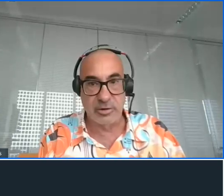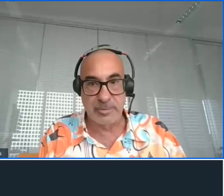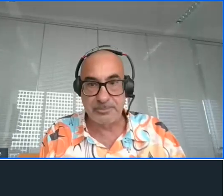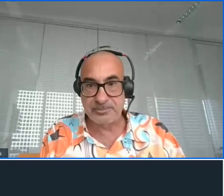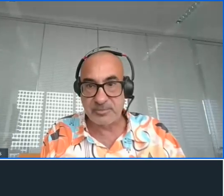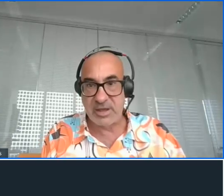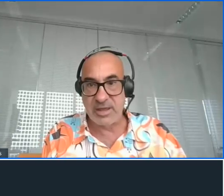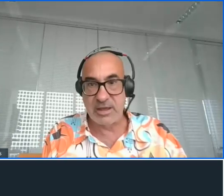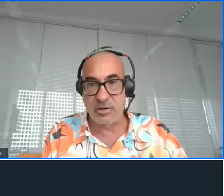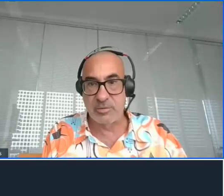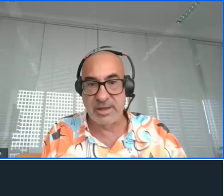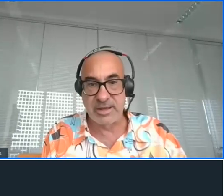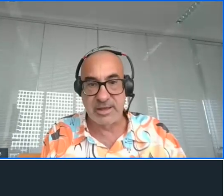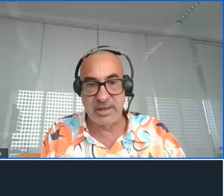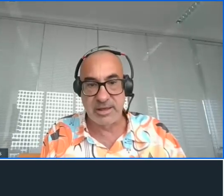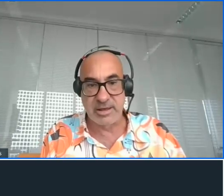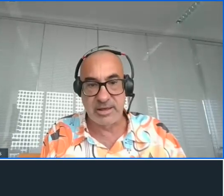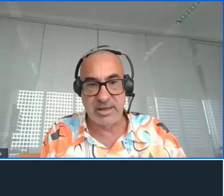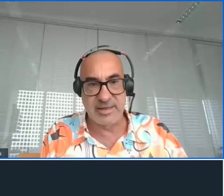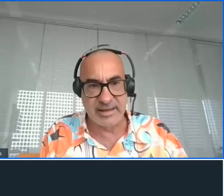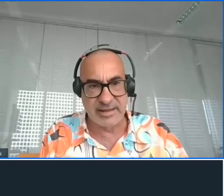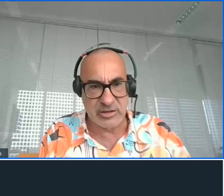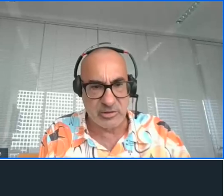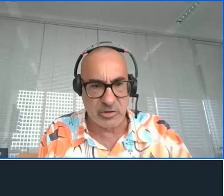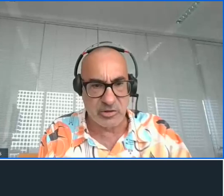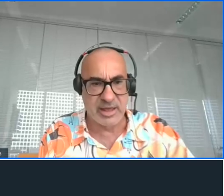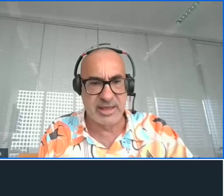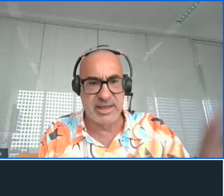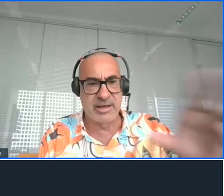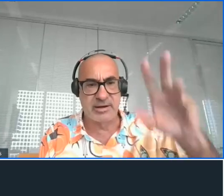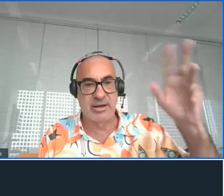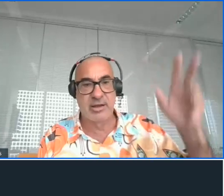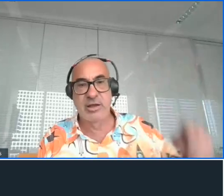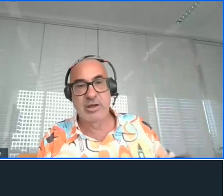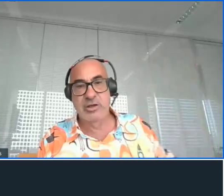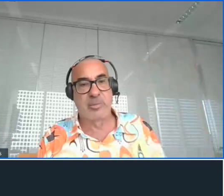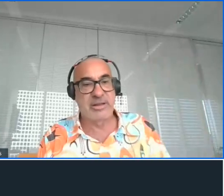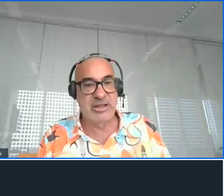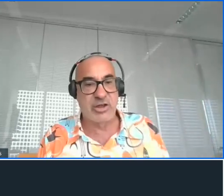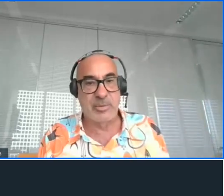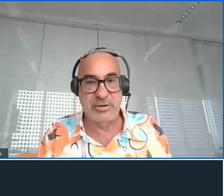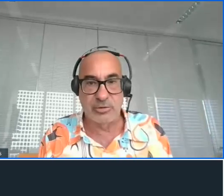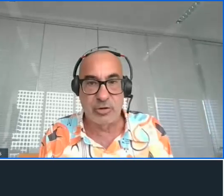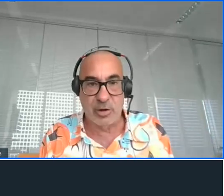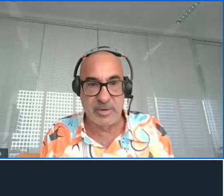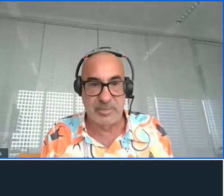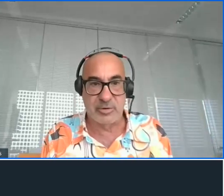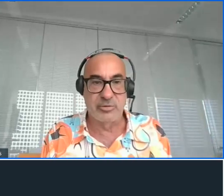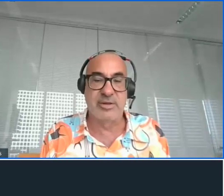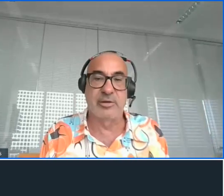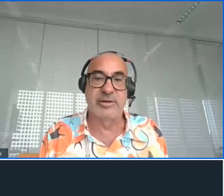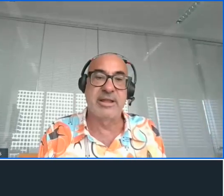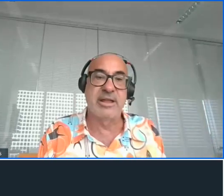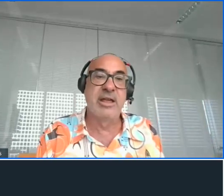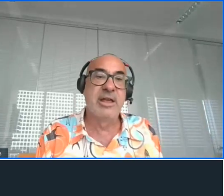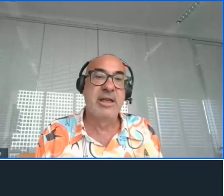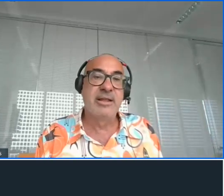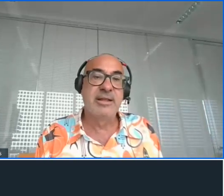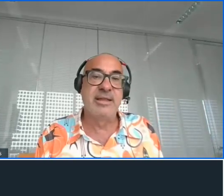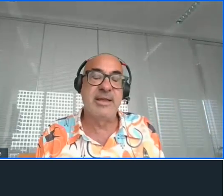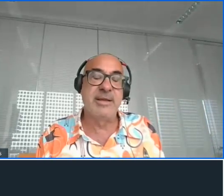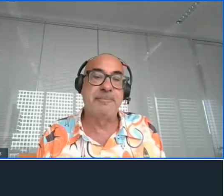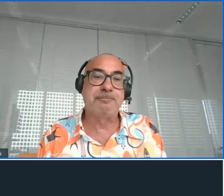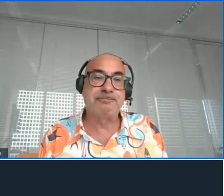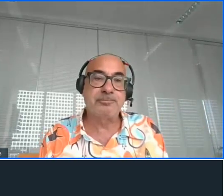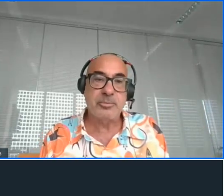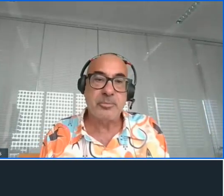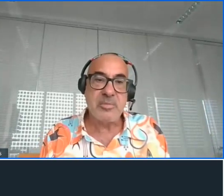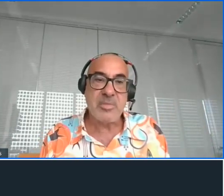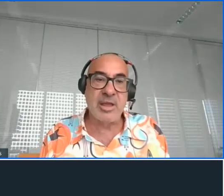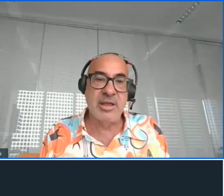adesso non ricordo chi sia adesso, non so se Here, insomma, diciamo il TomTom è la produzione